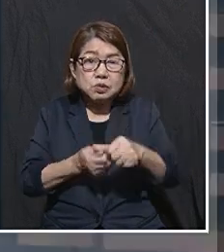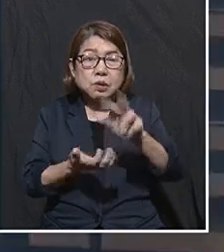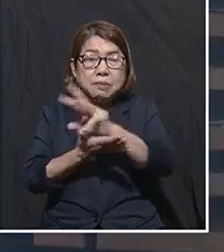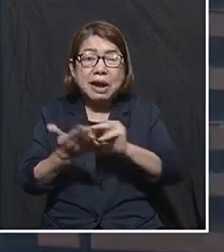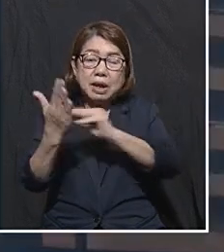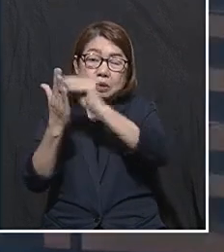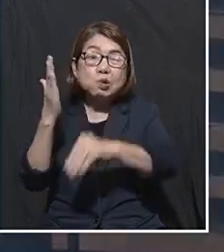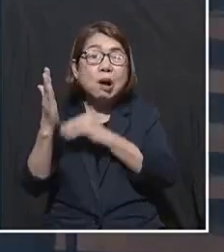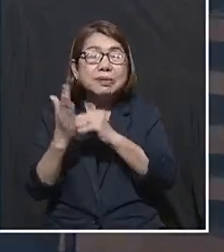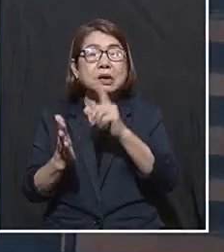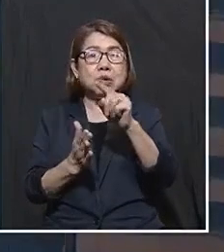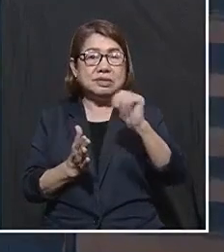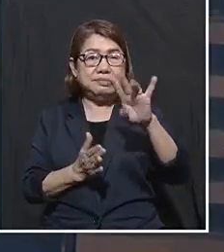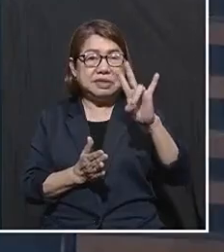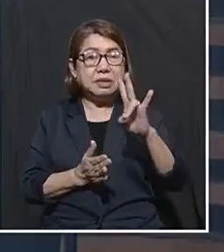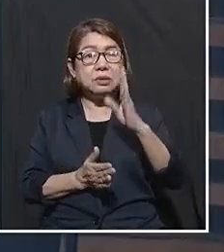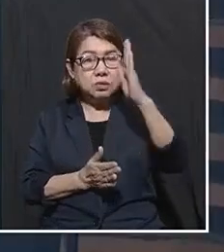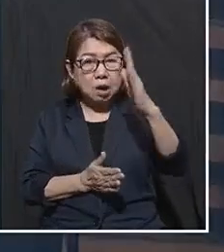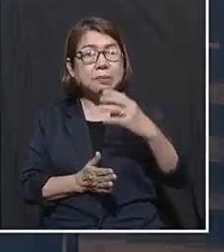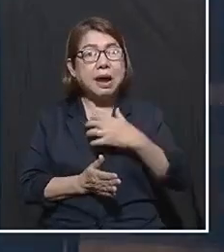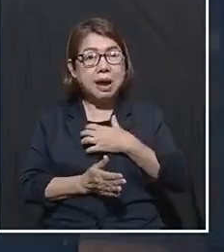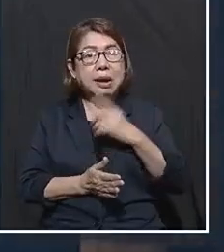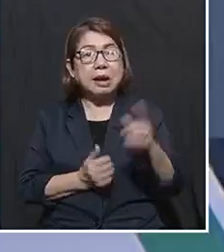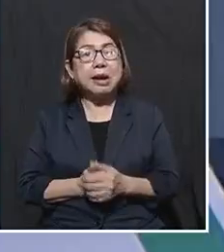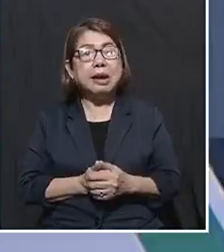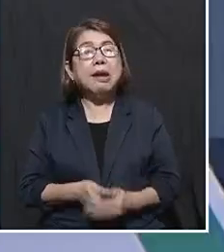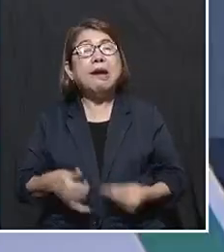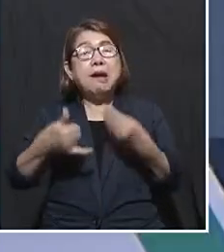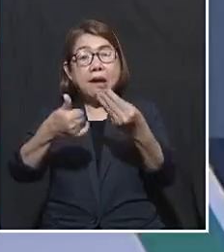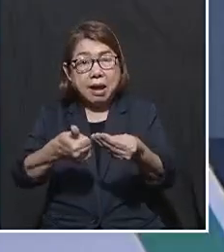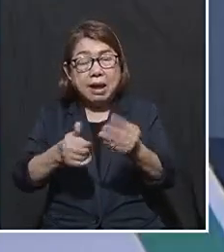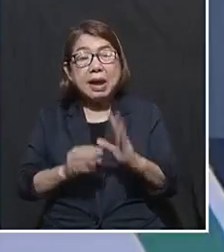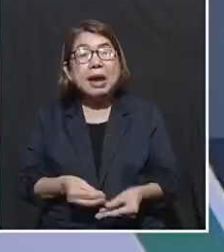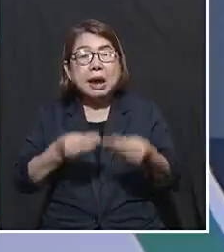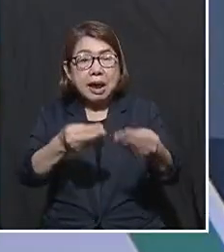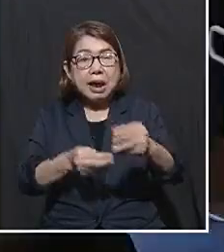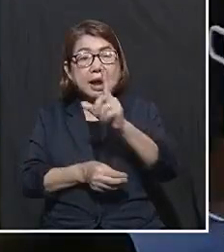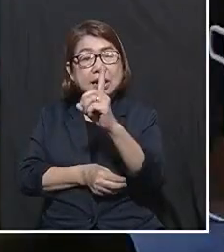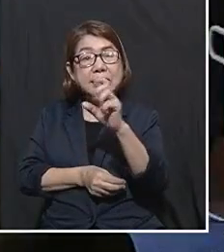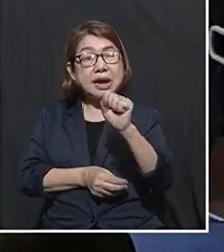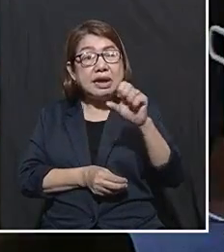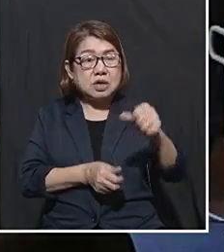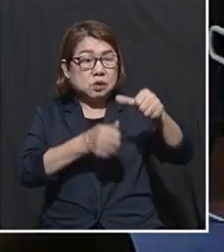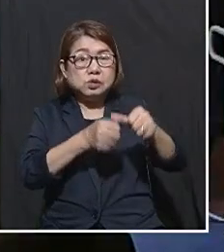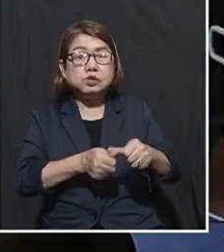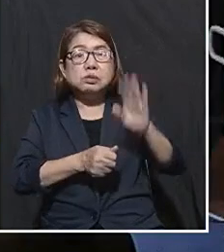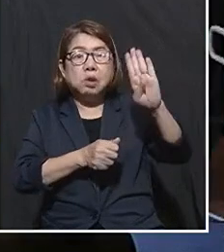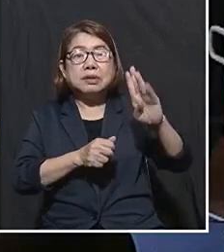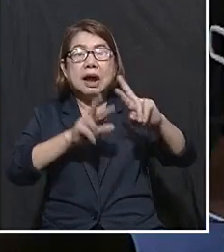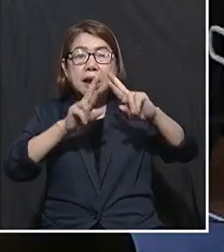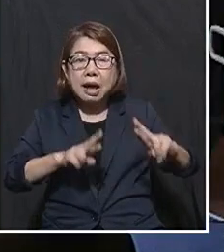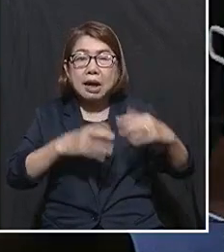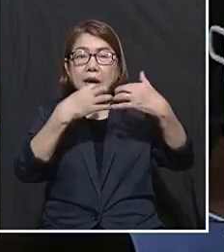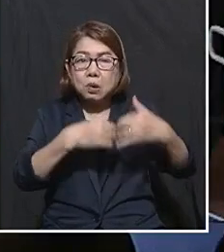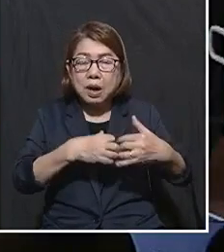ยงานต่อไปที่เราจะทำคือเราจะโคลนนิ่ง DSSไปไว้ที่สถานประกอบการค่ะคำถามเหมือนกันเลยว่าทำไมสถาน